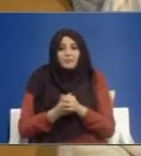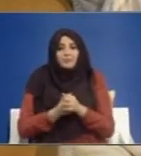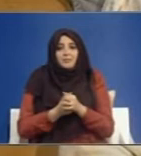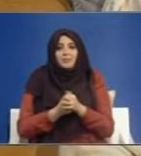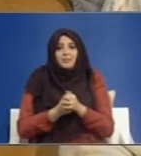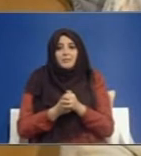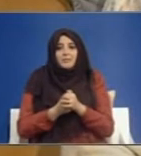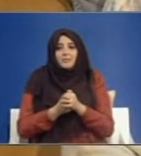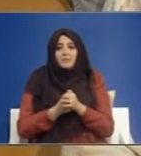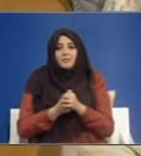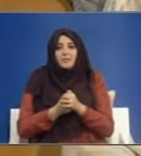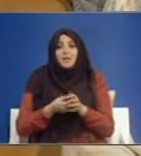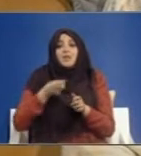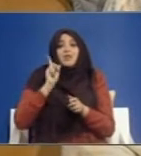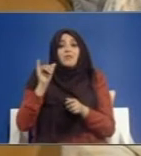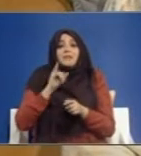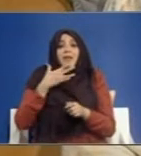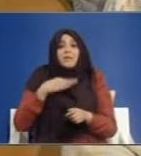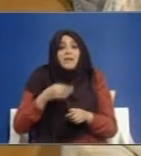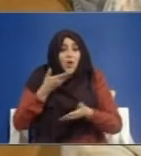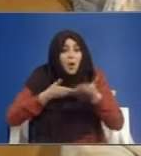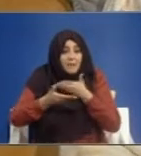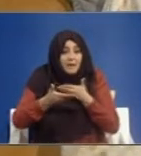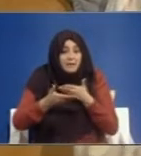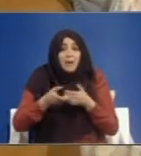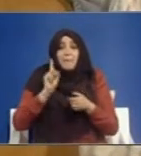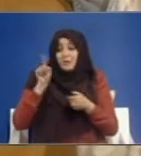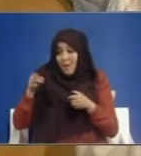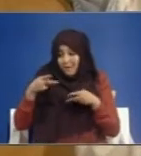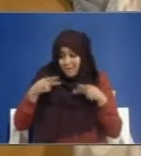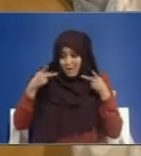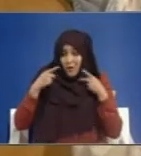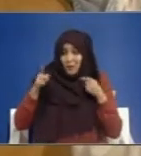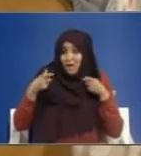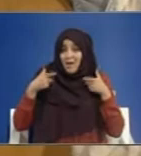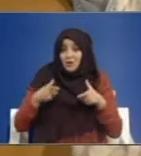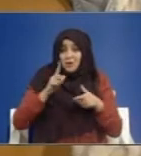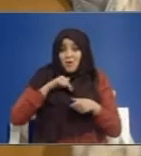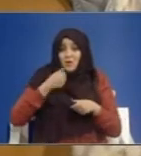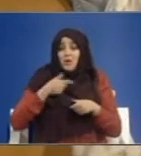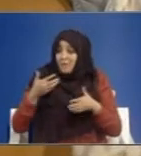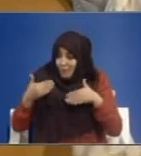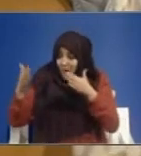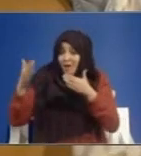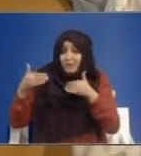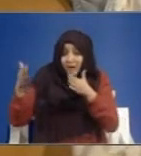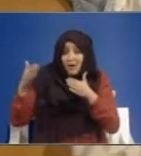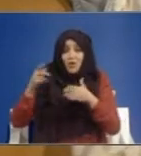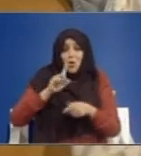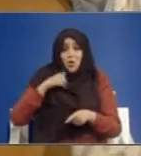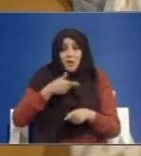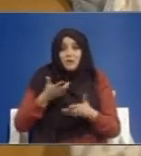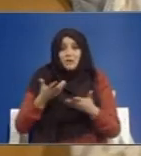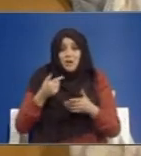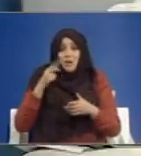يفعله من كان بعده ولده. لكن أنت ما زلت على قيد الحياة وما زال عندك فرصة تصحيح. روح هو راح تروح